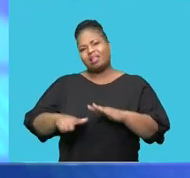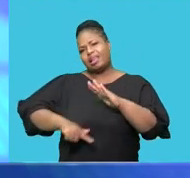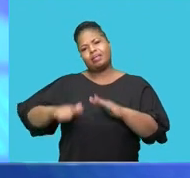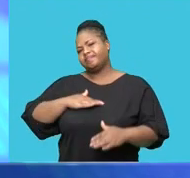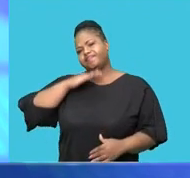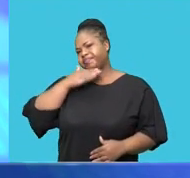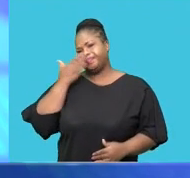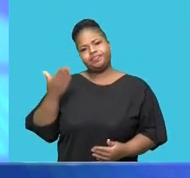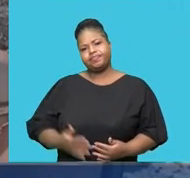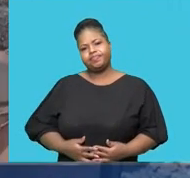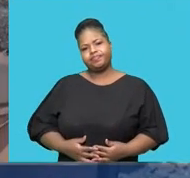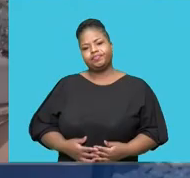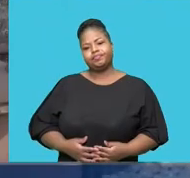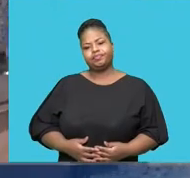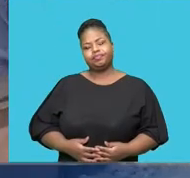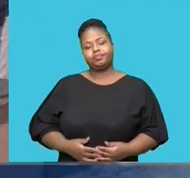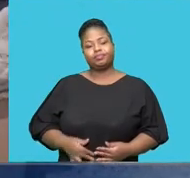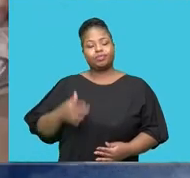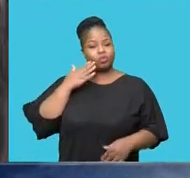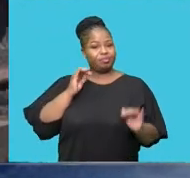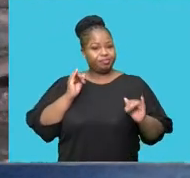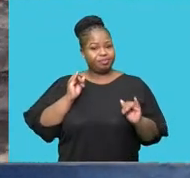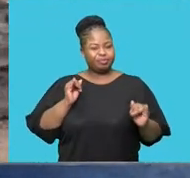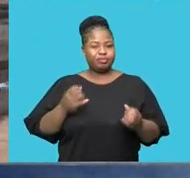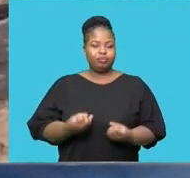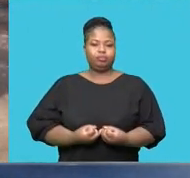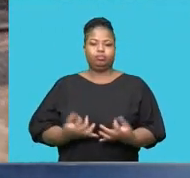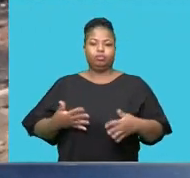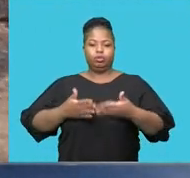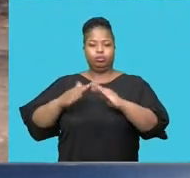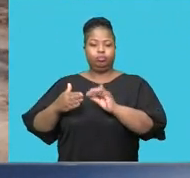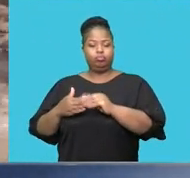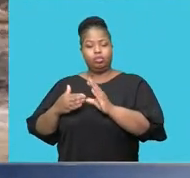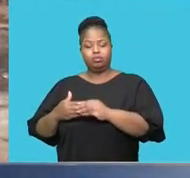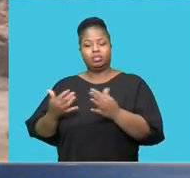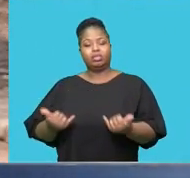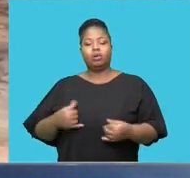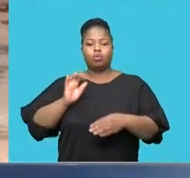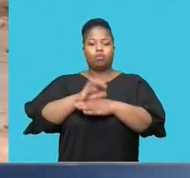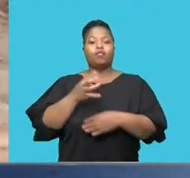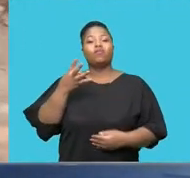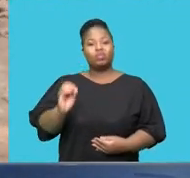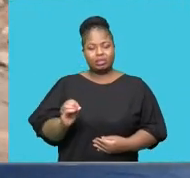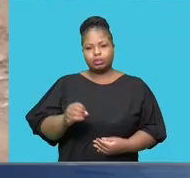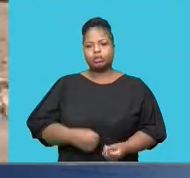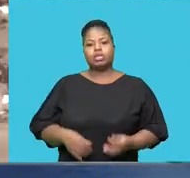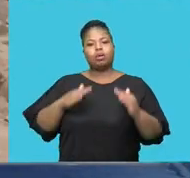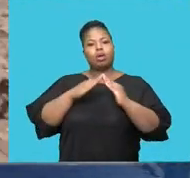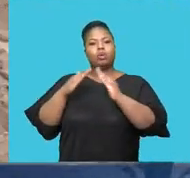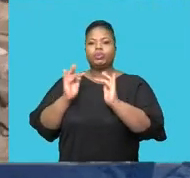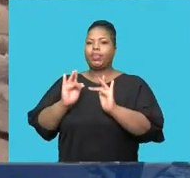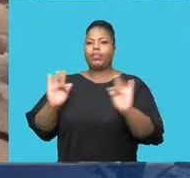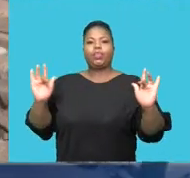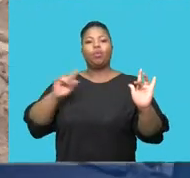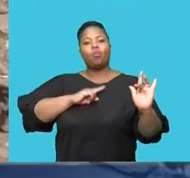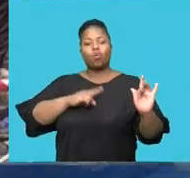usenelanga. Ngemumva kwesigameko eshiye inqwaba yezakhamuzi ezingaphezu kwamashumi amane sele dengwane kulandela ukuba